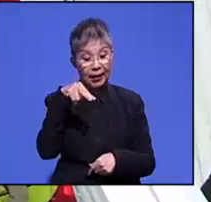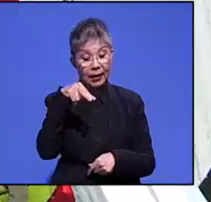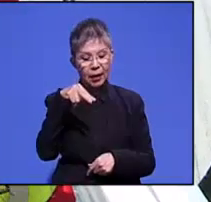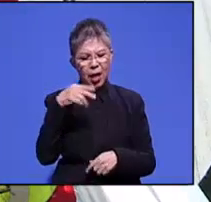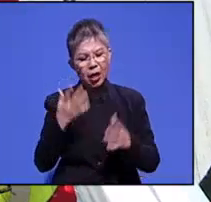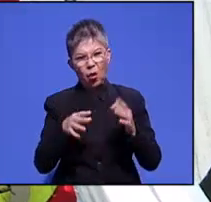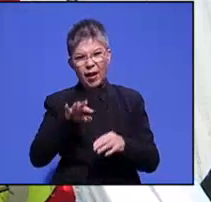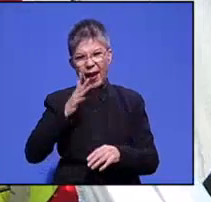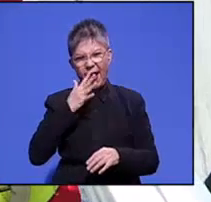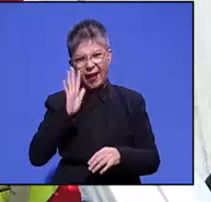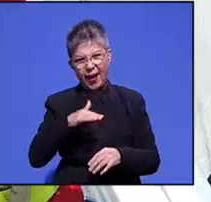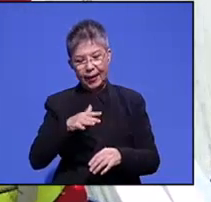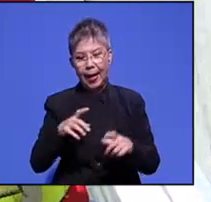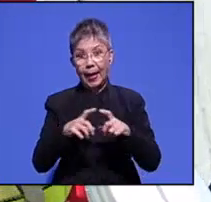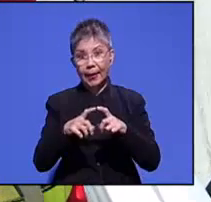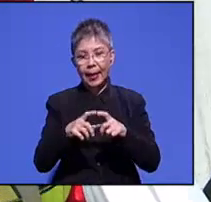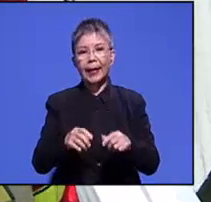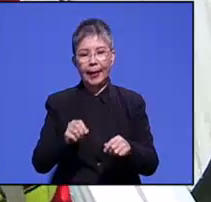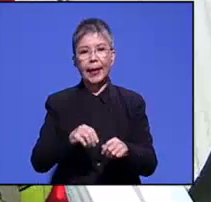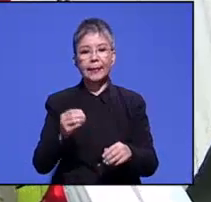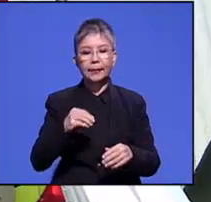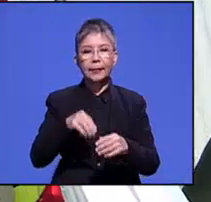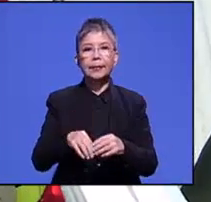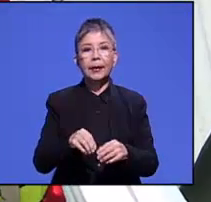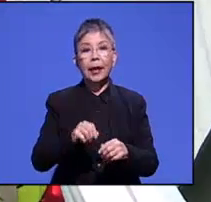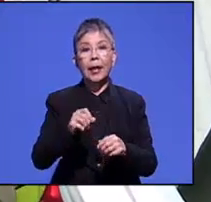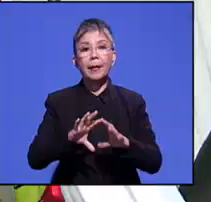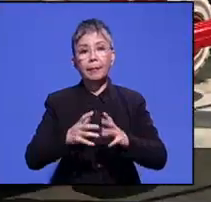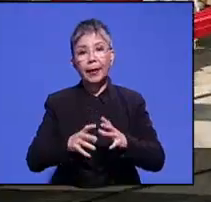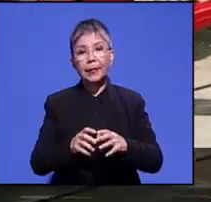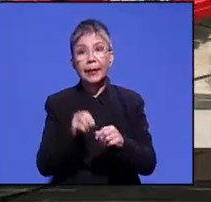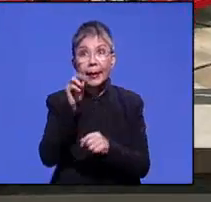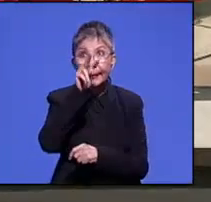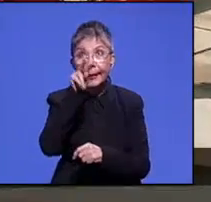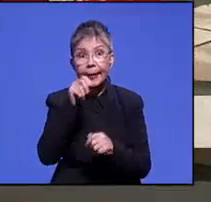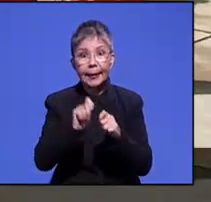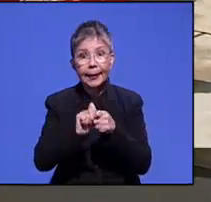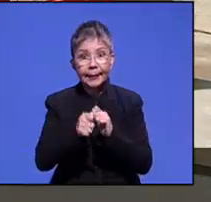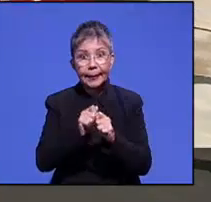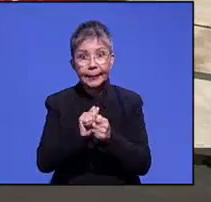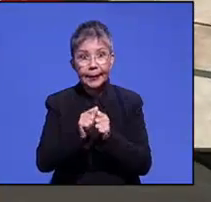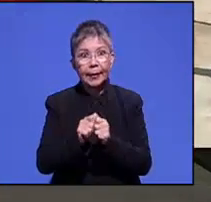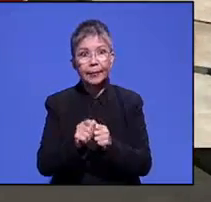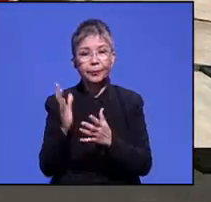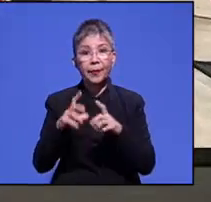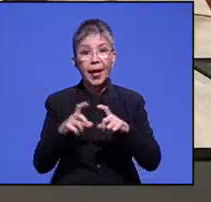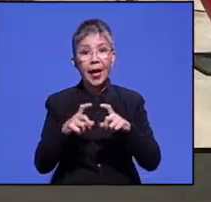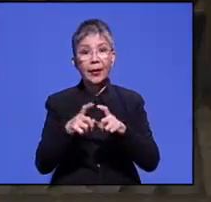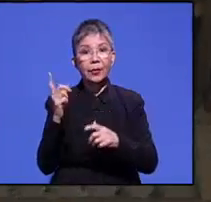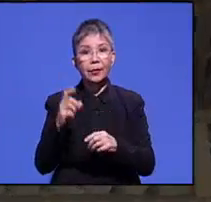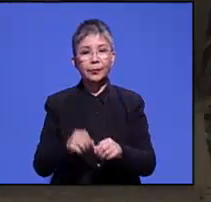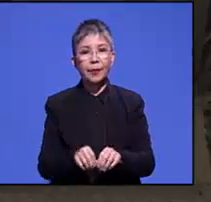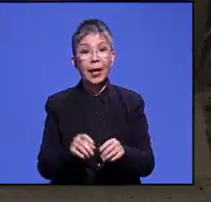kejanggalan kah di alatnya strategi kita akan cek menggunakan mesin juga alat yang saya gunakan ini bernama